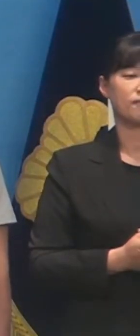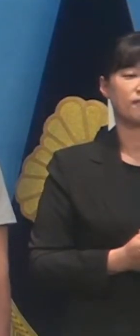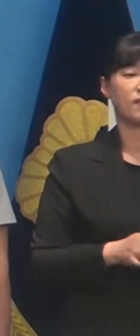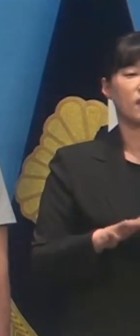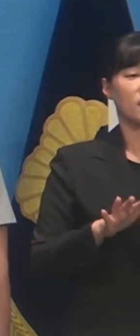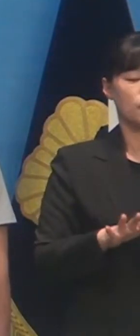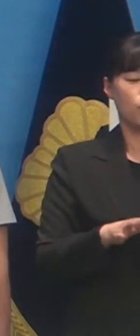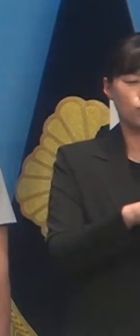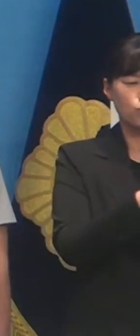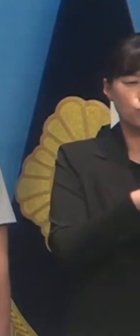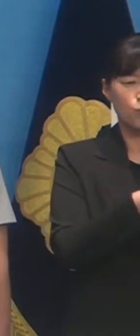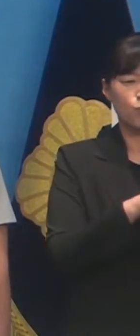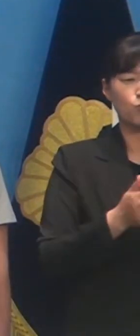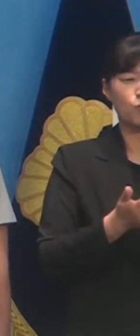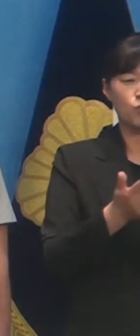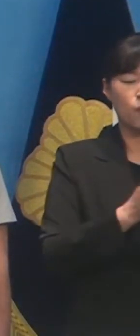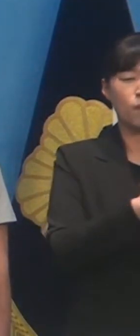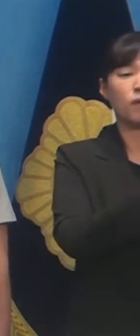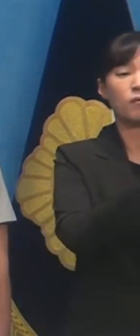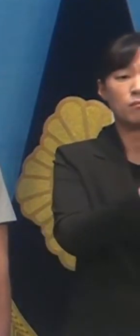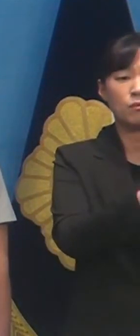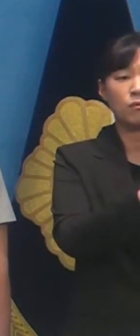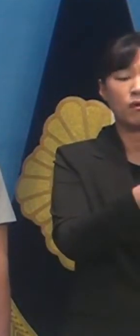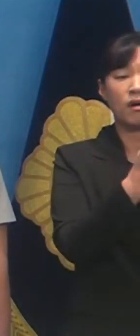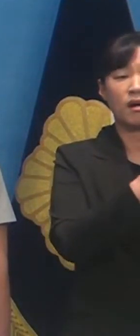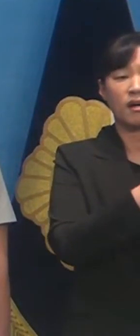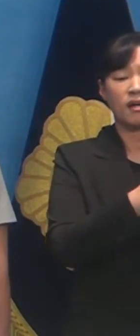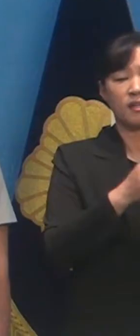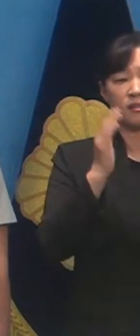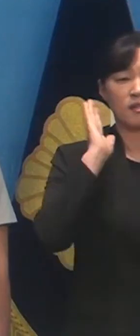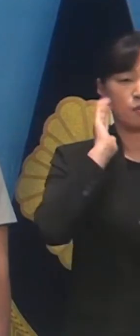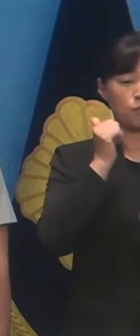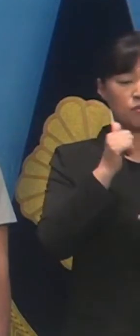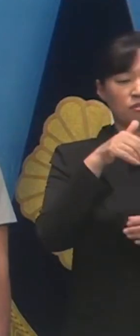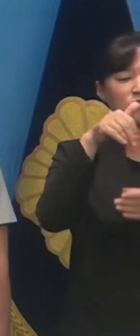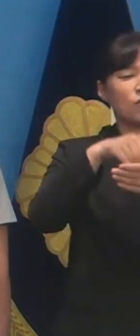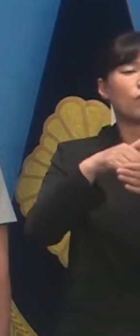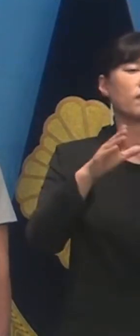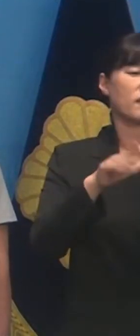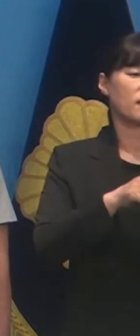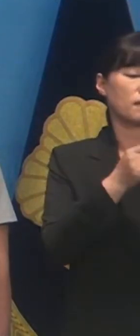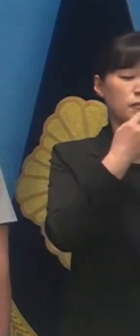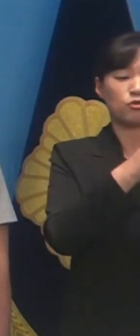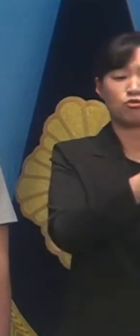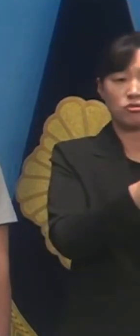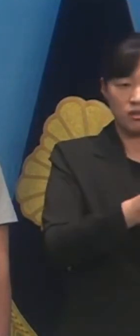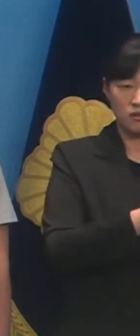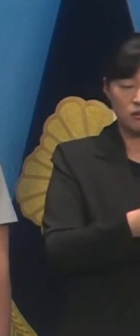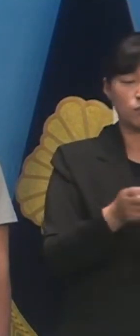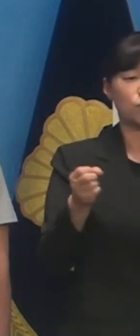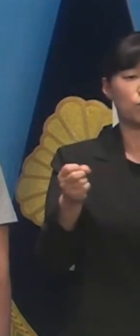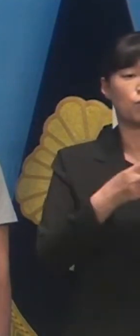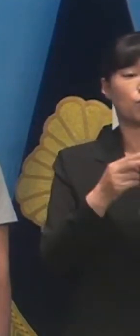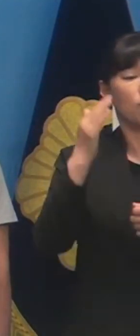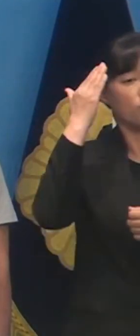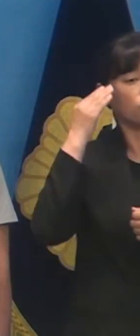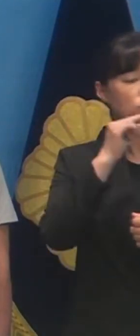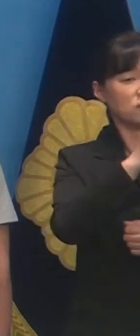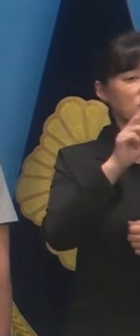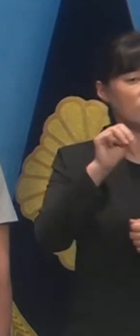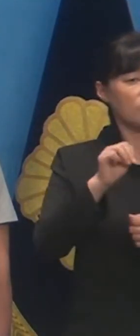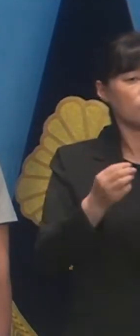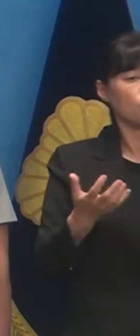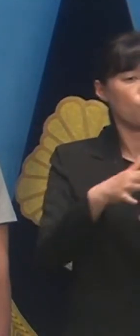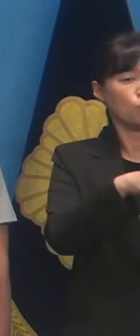이 구조조정 발표가 대선 선거 시기 더불어민주당과 한국GM